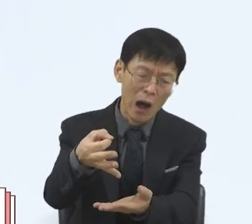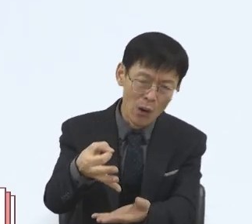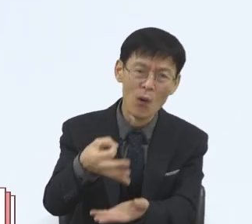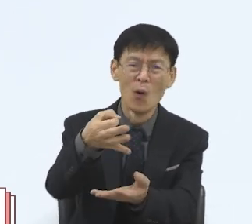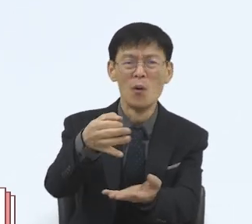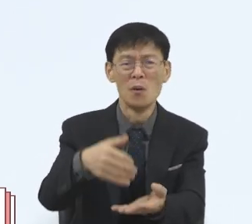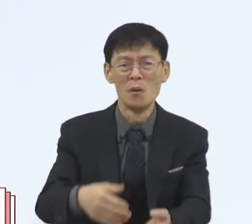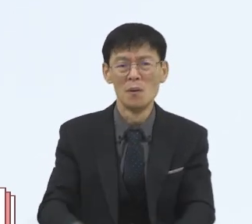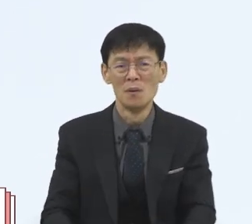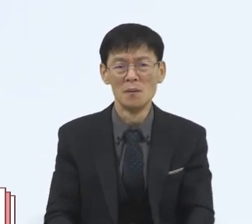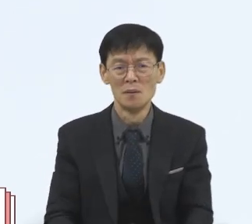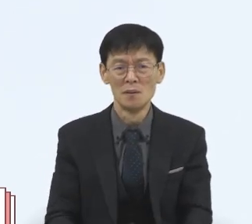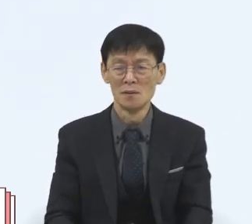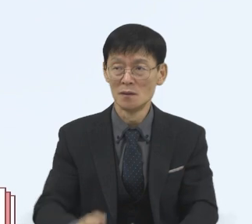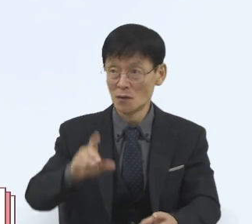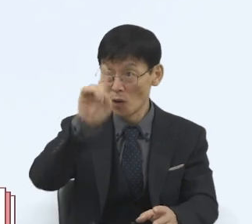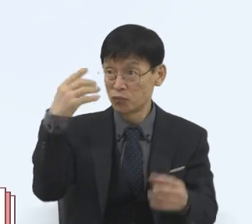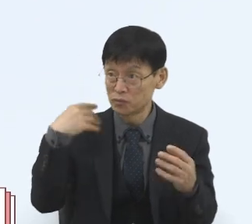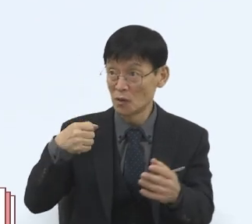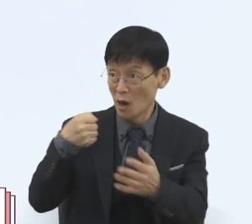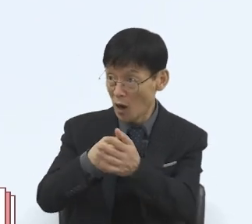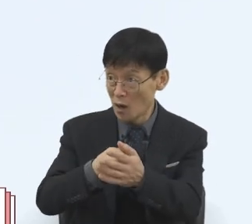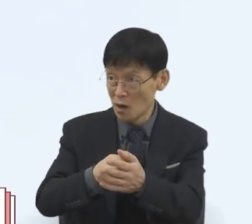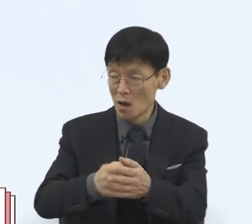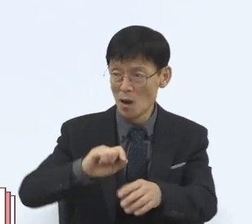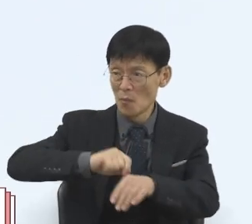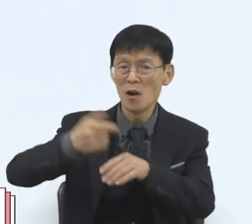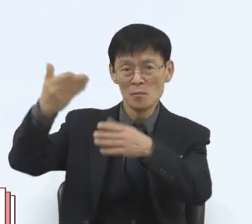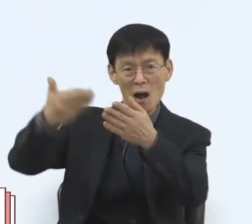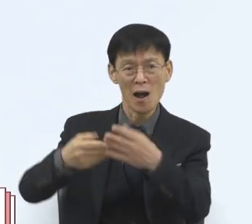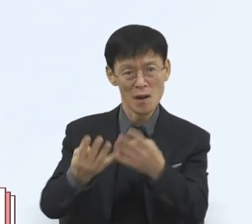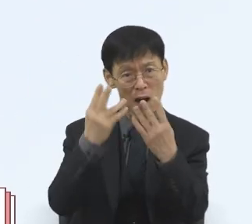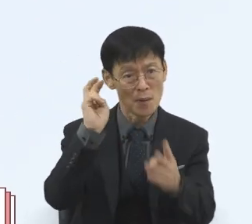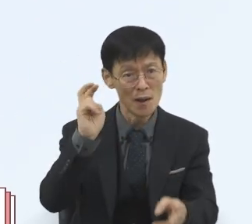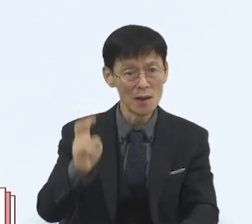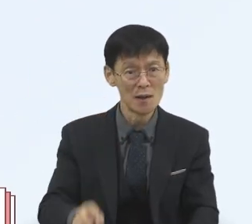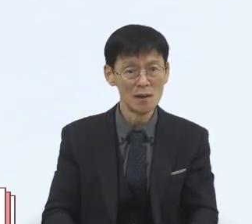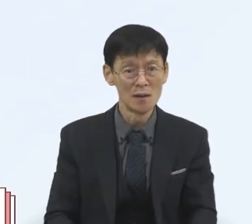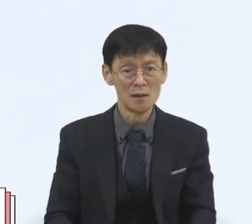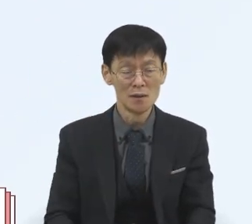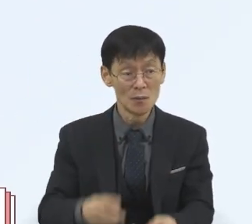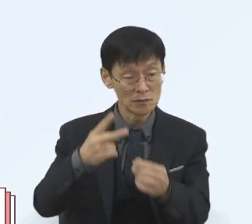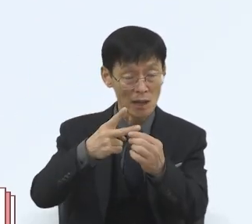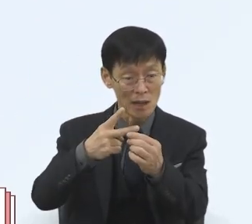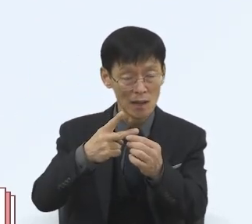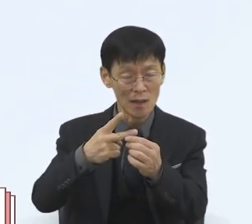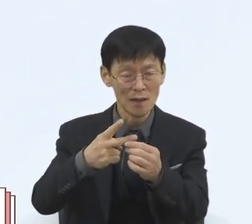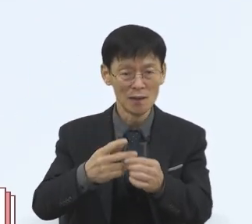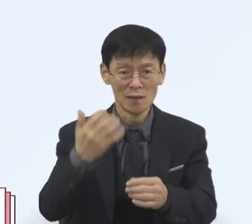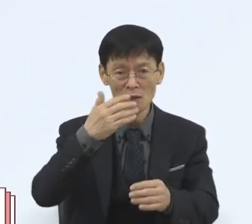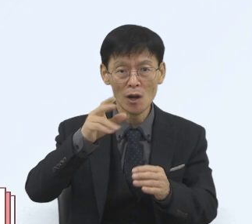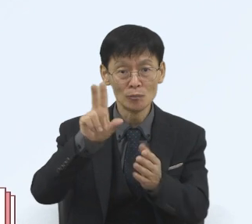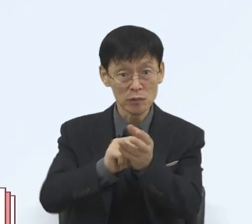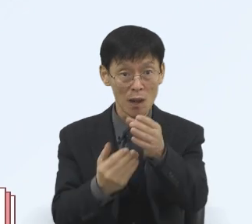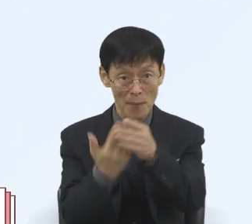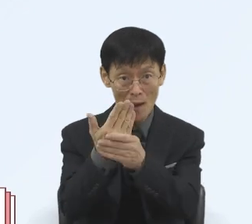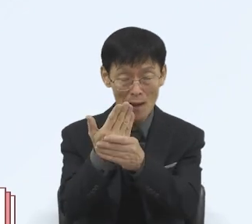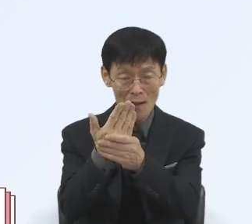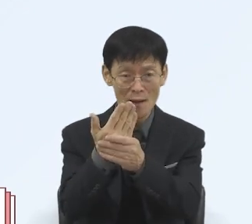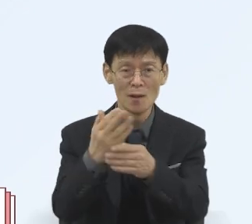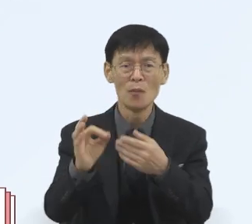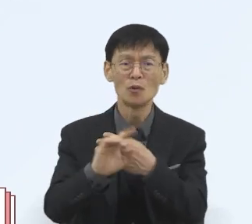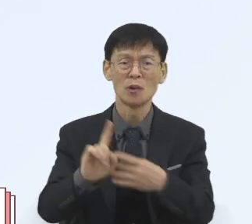줘야 될 수도 있고 나라에서 정해놓은 벌을 받을 수도 있습니다. 두 번째, 성희롱